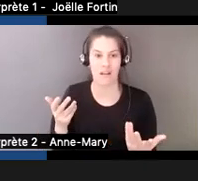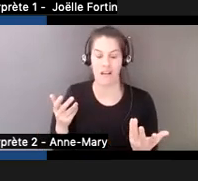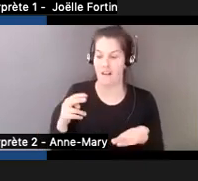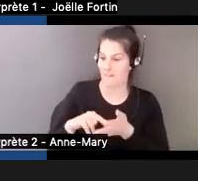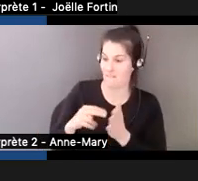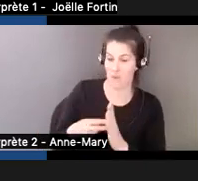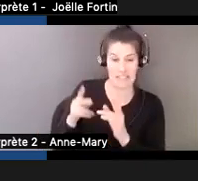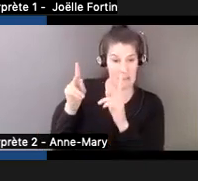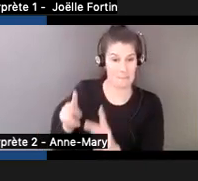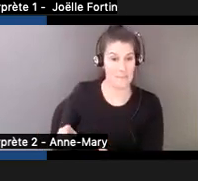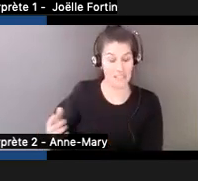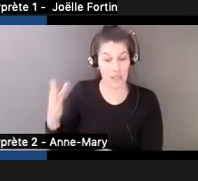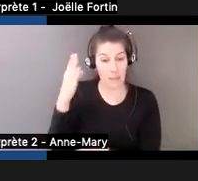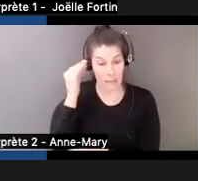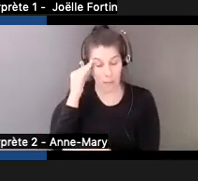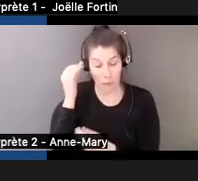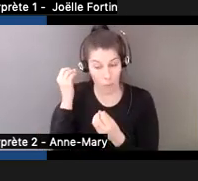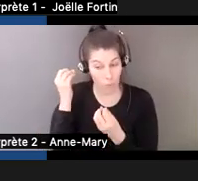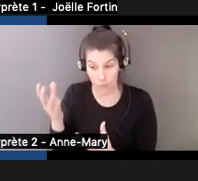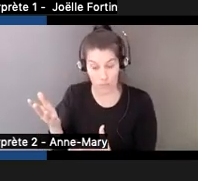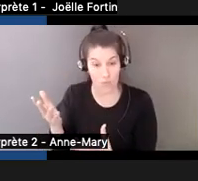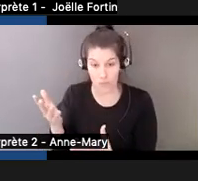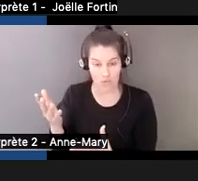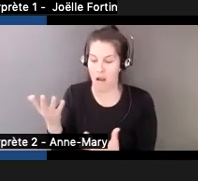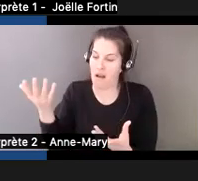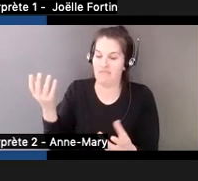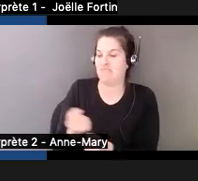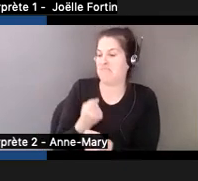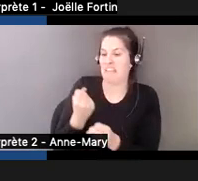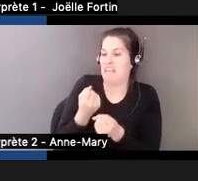à faire. C'est ça qu'on dit.